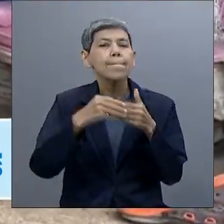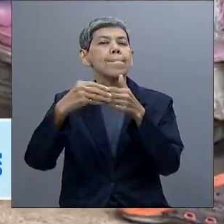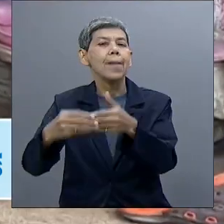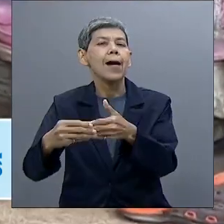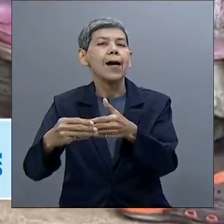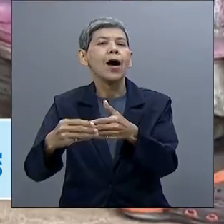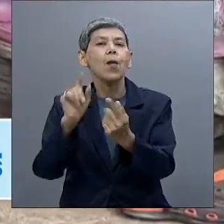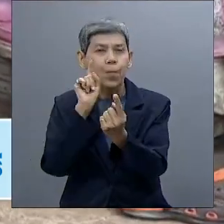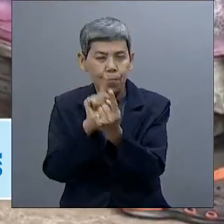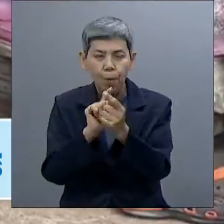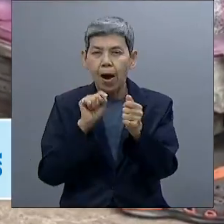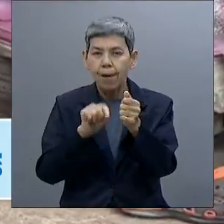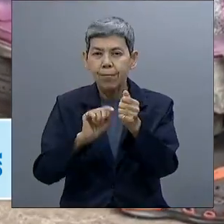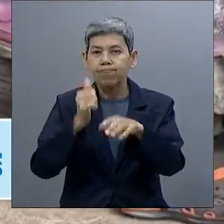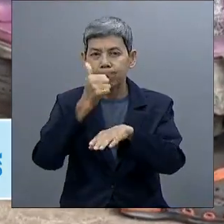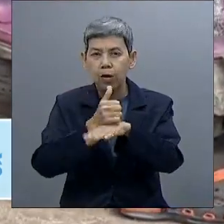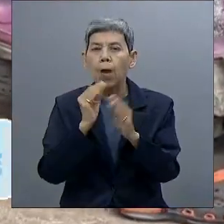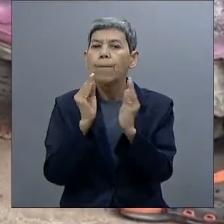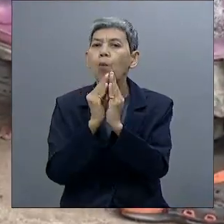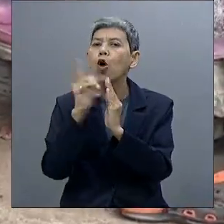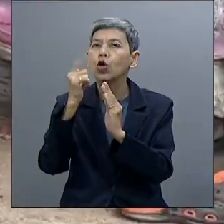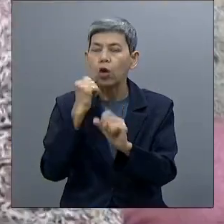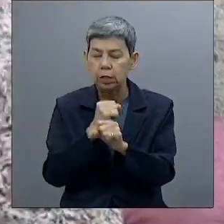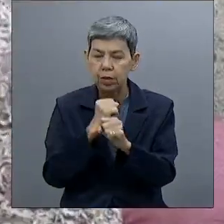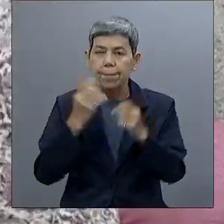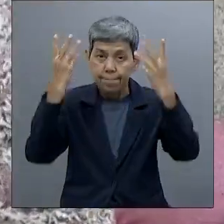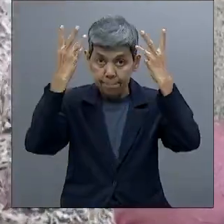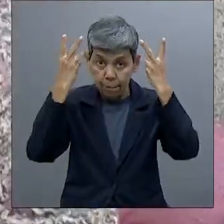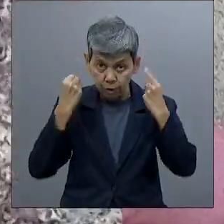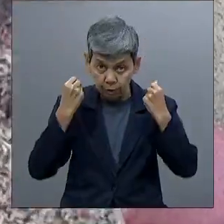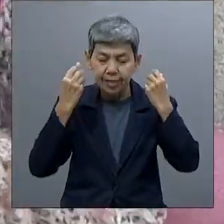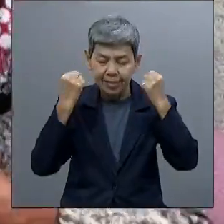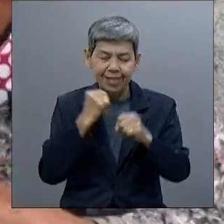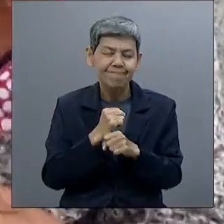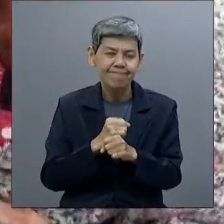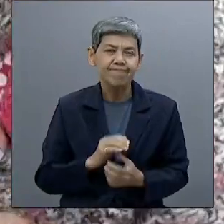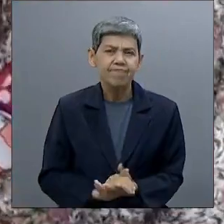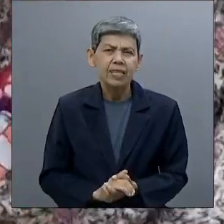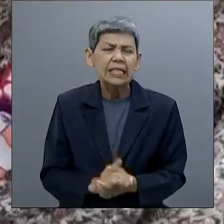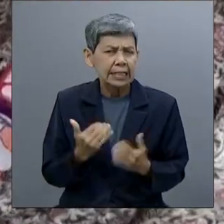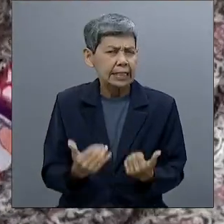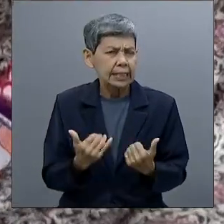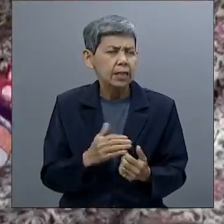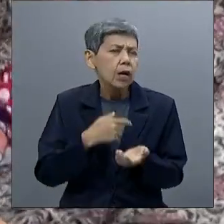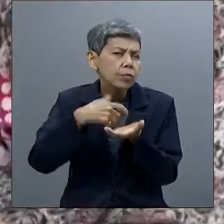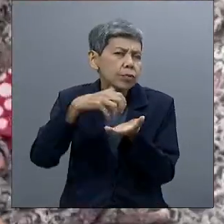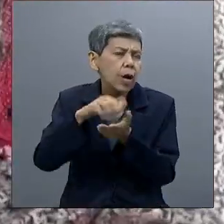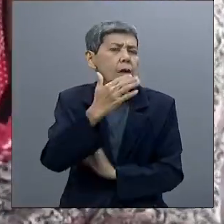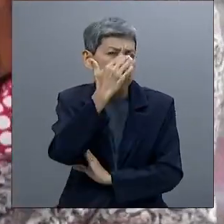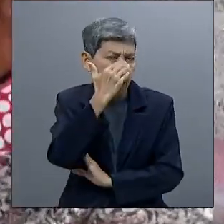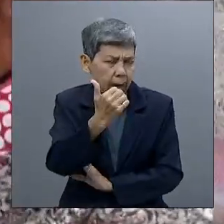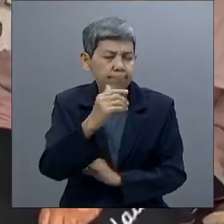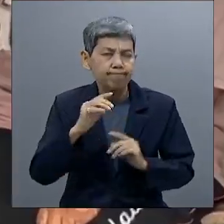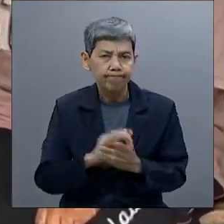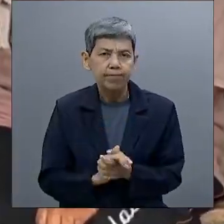ไปเข้าพบในอำเภอบางบัวทองเพื่อติดต่อขอทำบัตรประชาชนต่อไปอีกครั้งหนึ่งเรื่องนี้ที่นำมาเสนอคุณผู้ชมค่ะ1